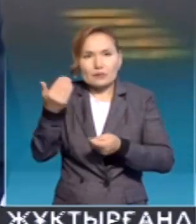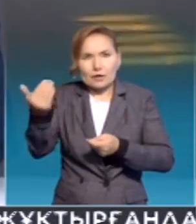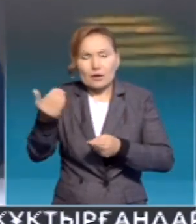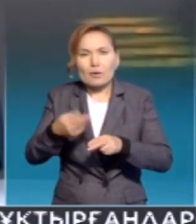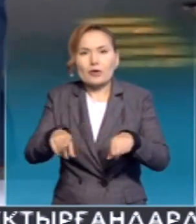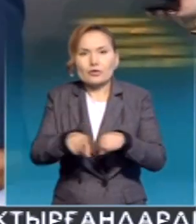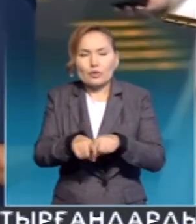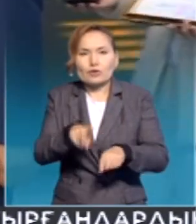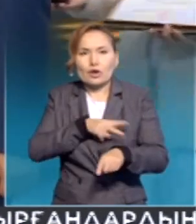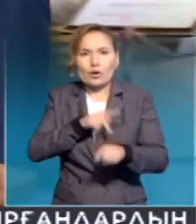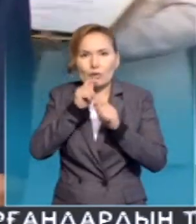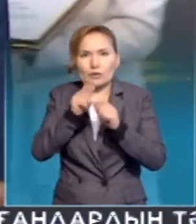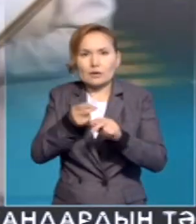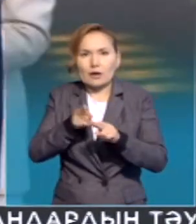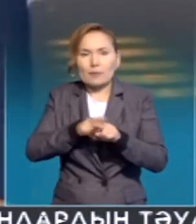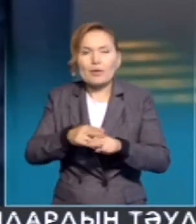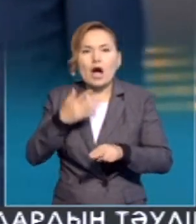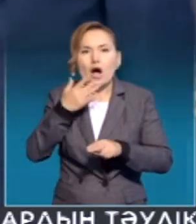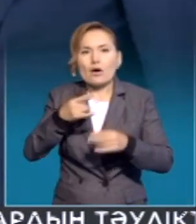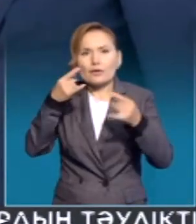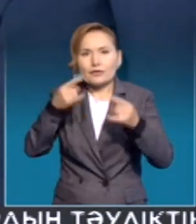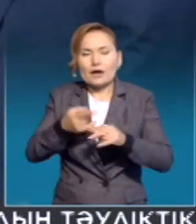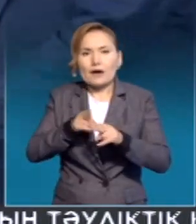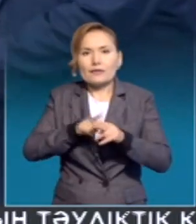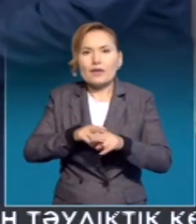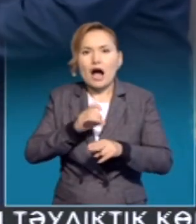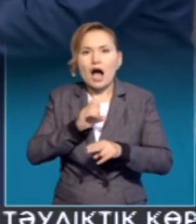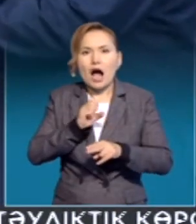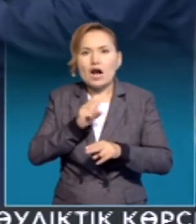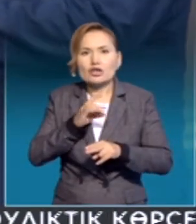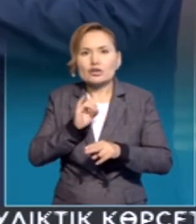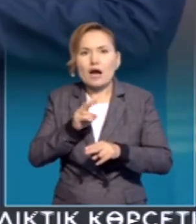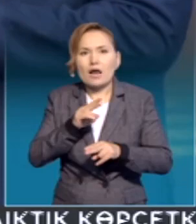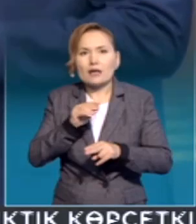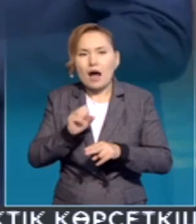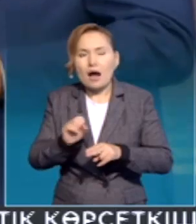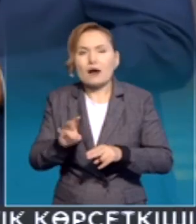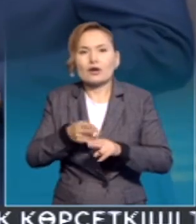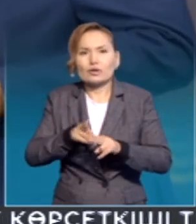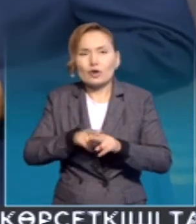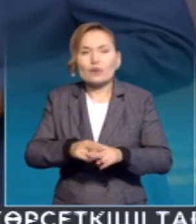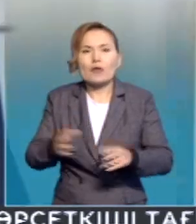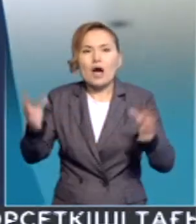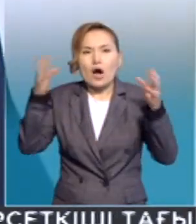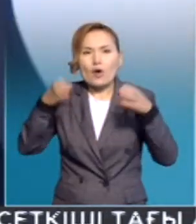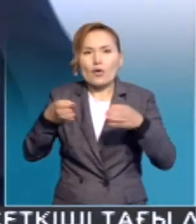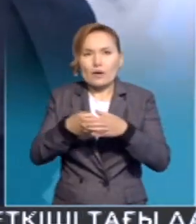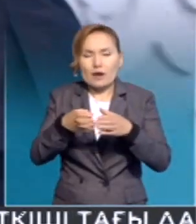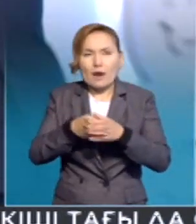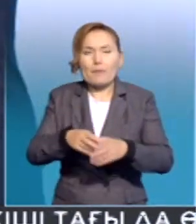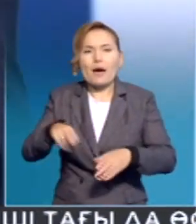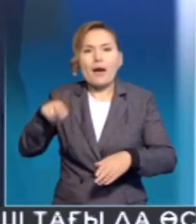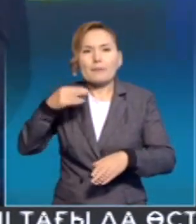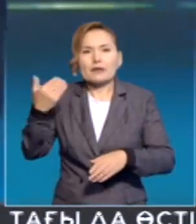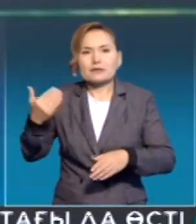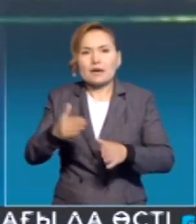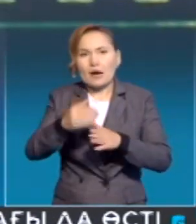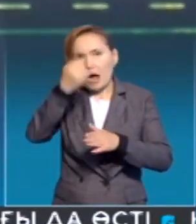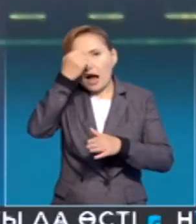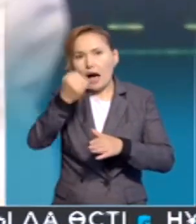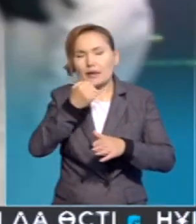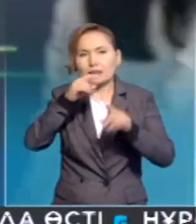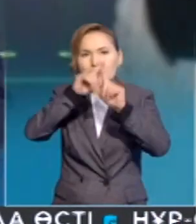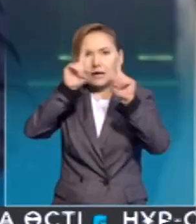болды. Бұдан бөлек ұлттық арнаның эфирінен шығатын ашық алаң ток-шоуы мен Астана радиосының ұжымына елеулі еңбектері үшін президенттің алғыс хаты